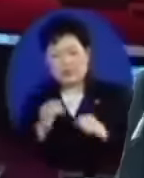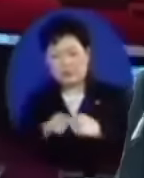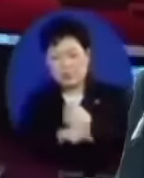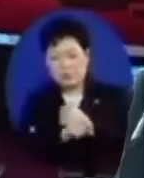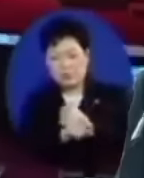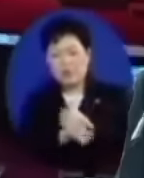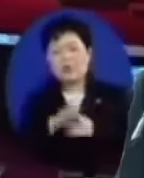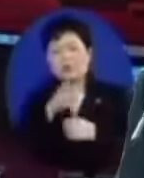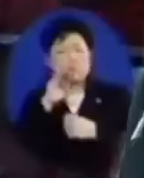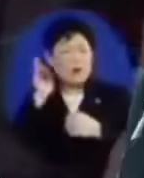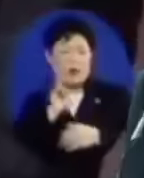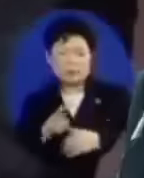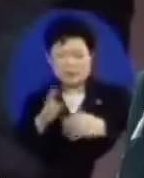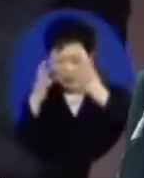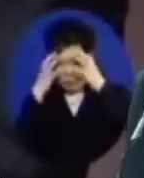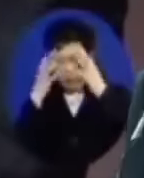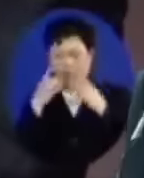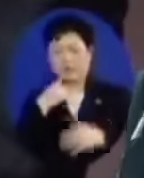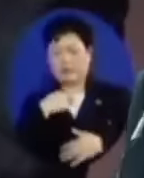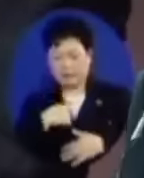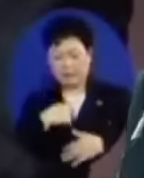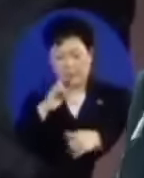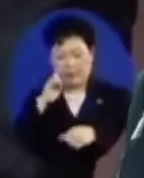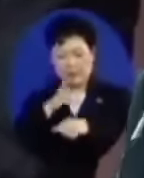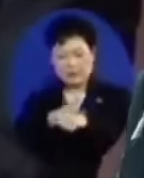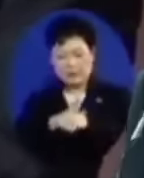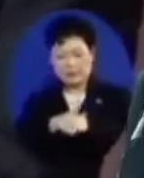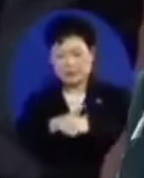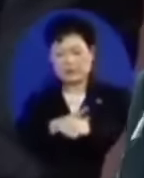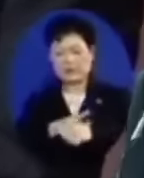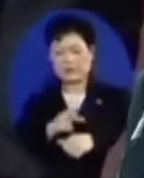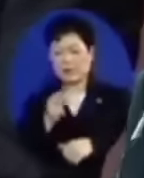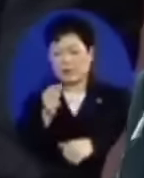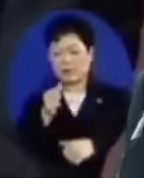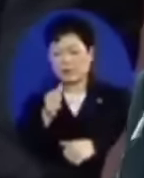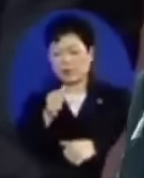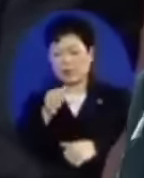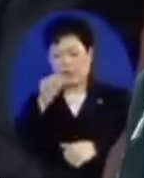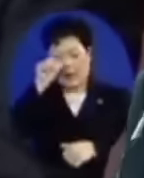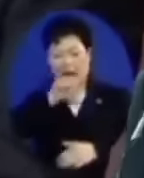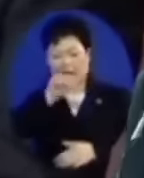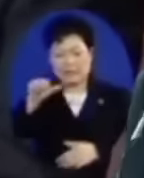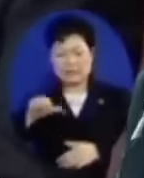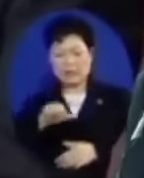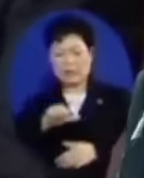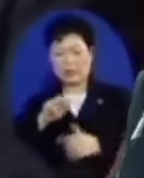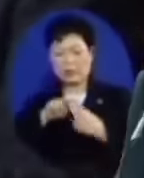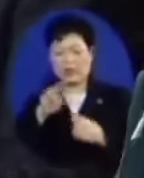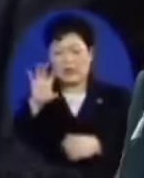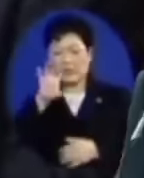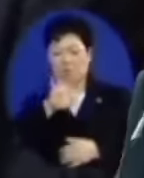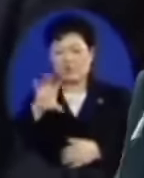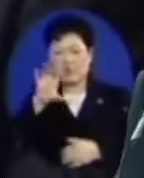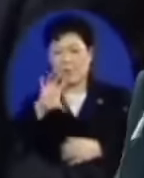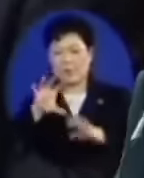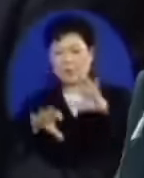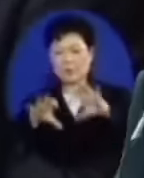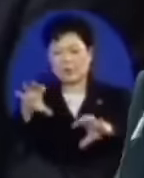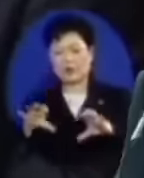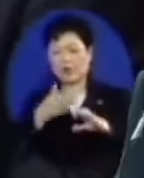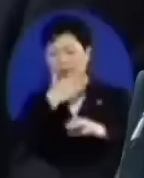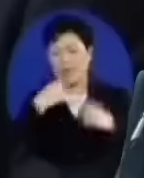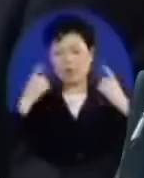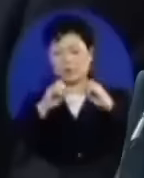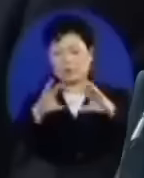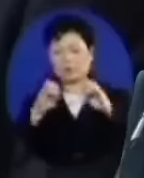엄청난 고통을 당하면서 바울 선생은 소아시아 일대와 유럽에 복음을 전한 것입니다. 어떻게 이런 고통을